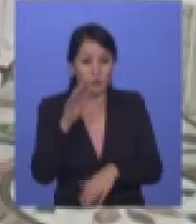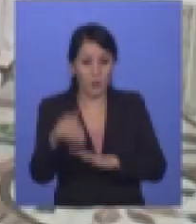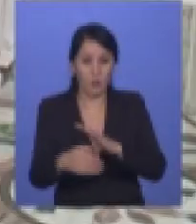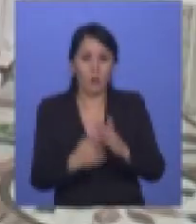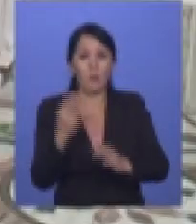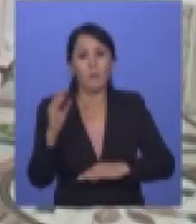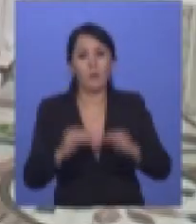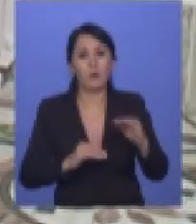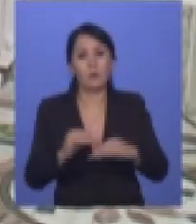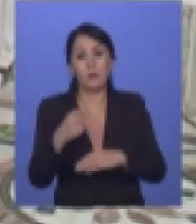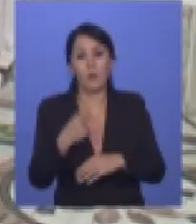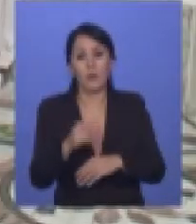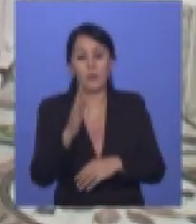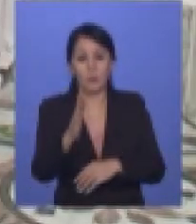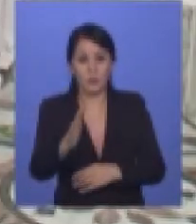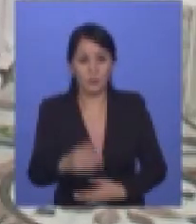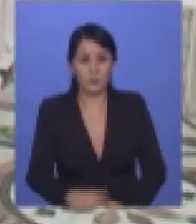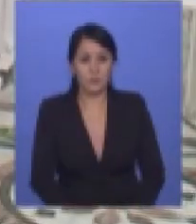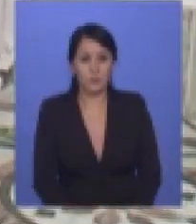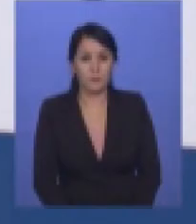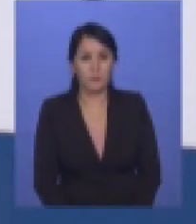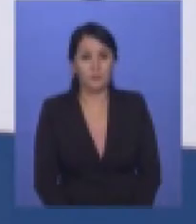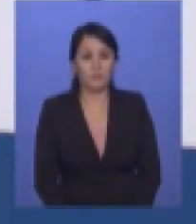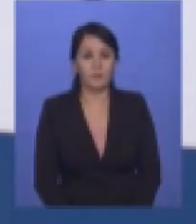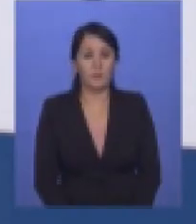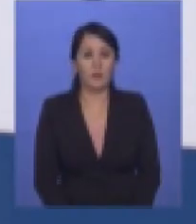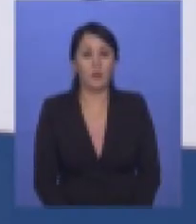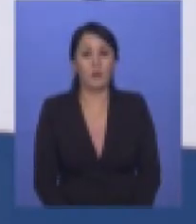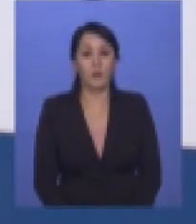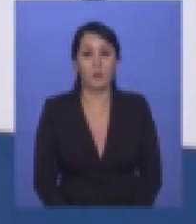жабдықтармен толықпақ ниетте. Алдияр Жылқайдаров, Анатолий Беланок, жаңалықтар қызметі.